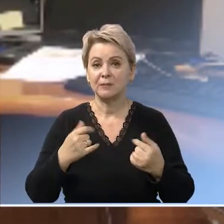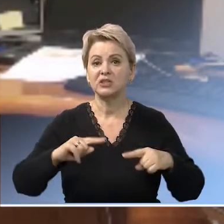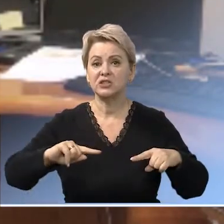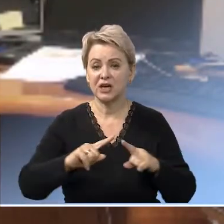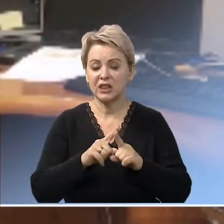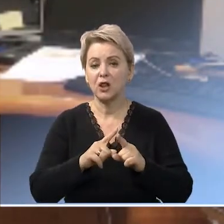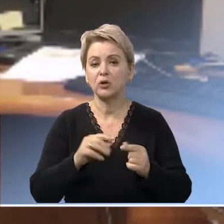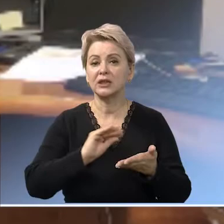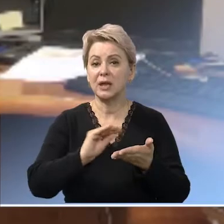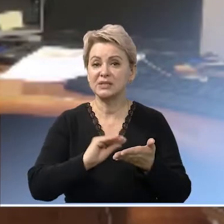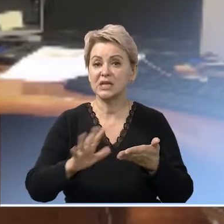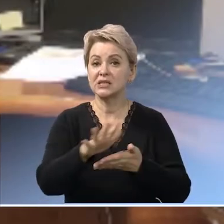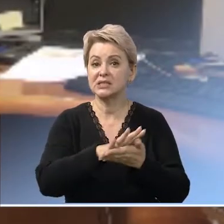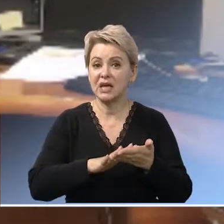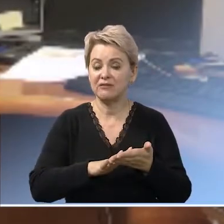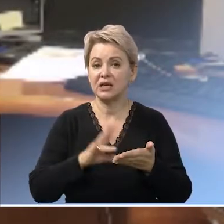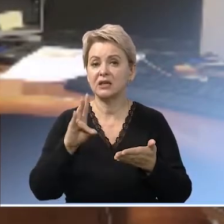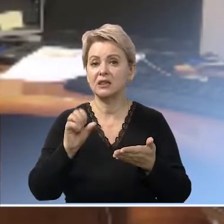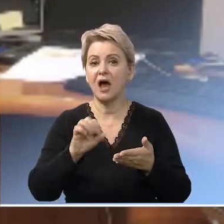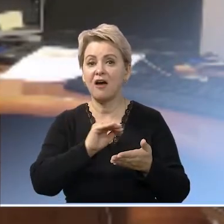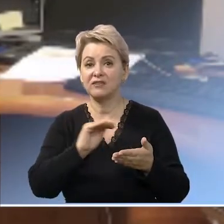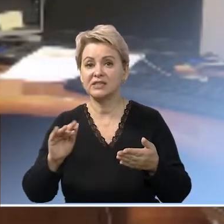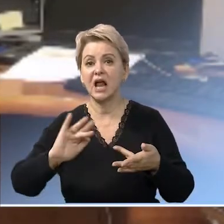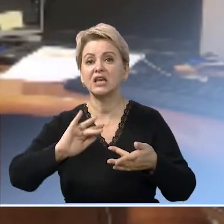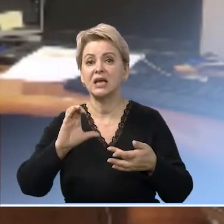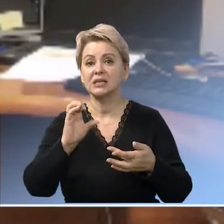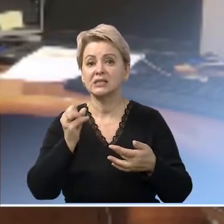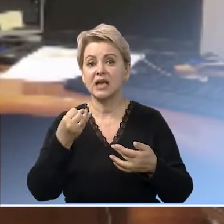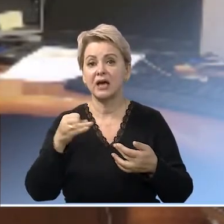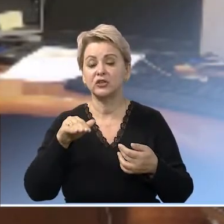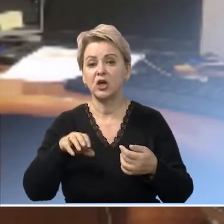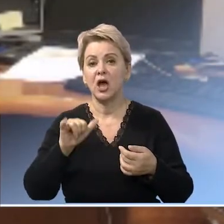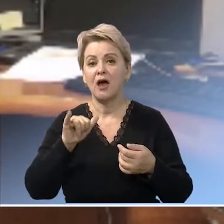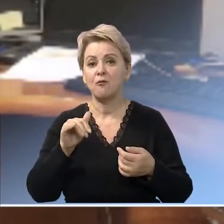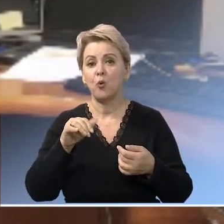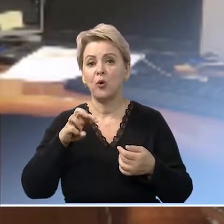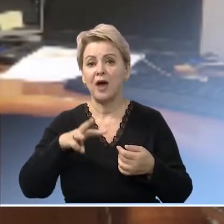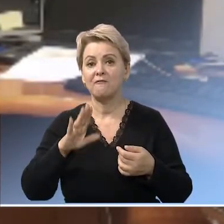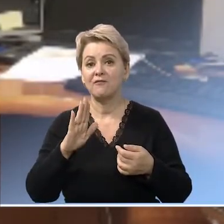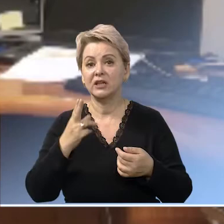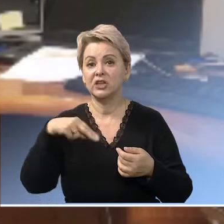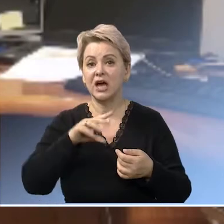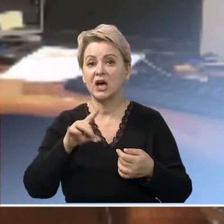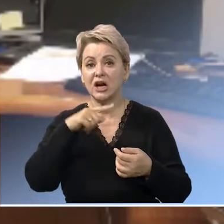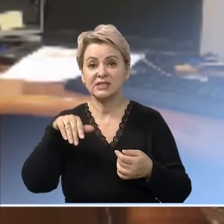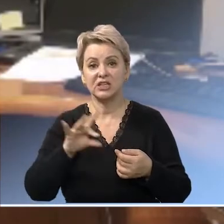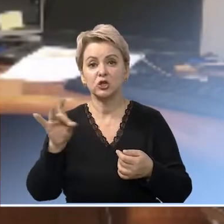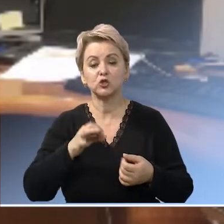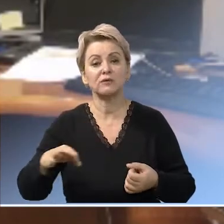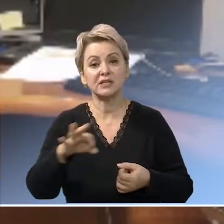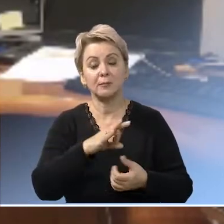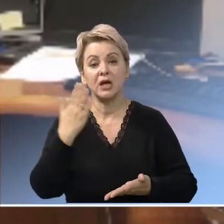технологий написать заявление на официальный сайт ГУМВД России по Ростовской области. Конечно,